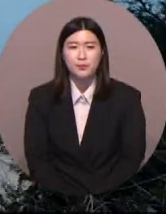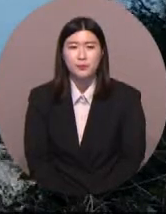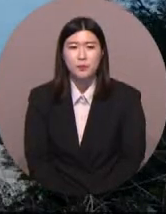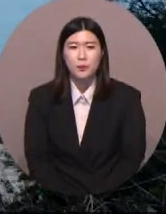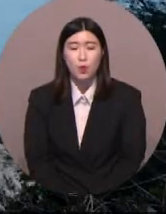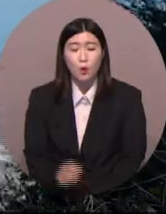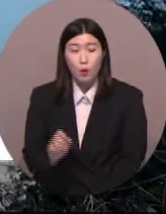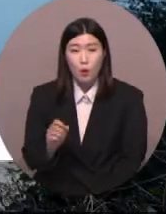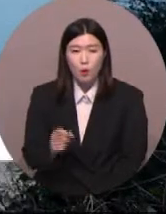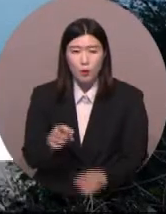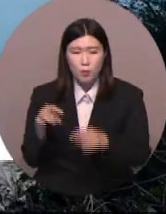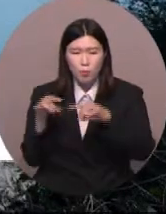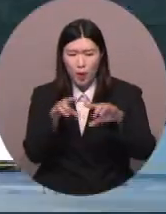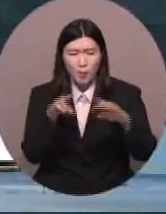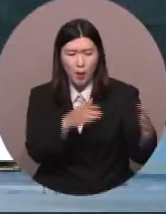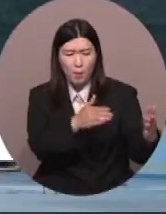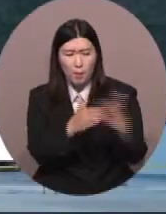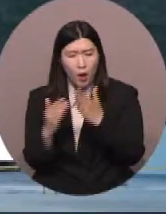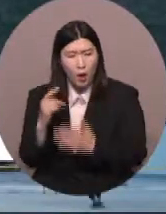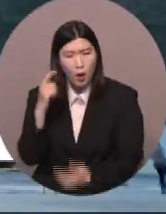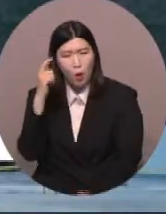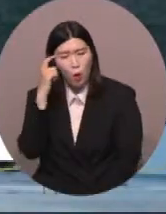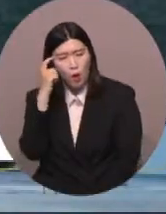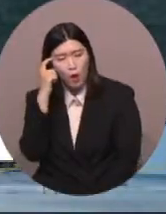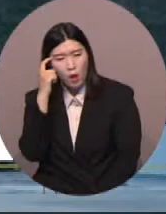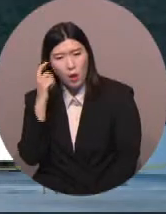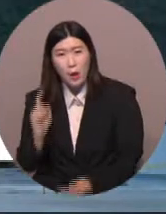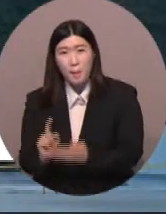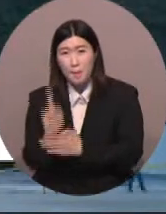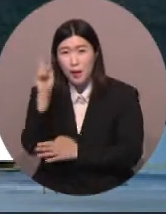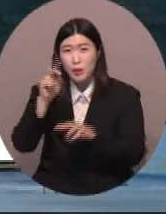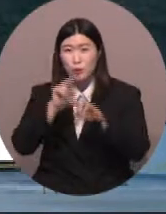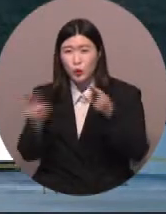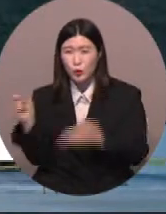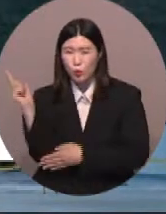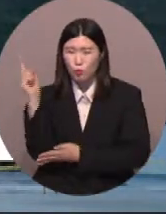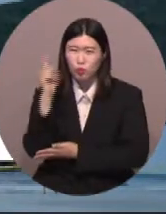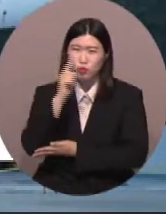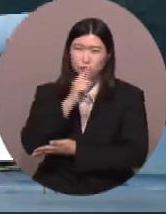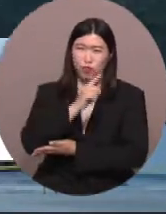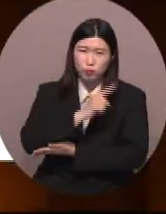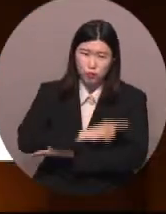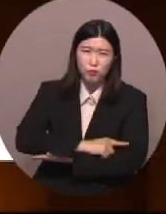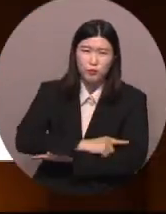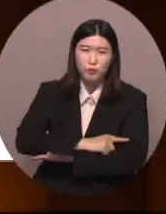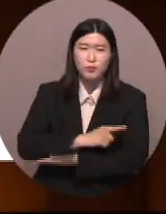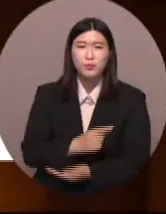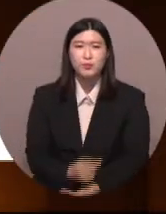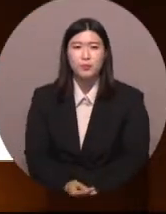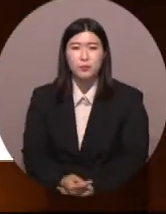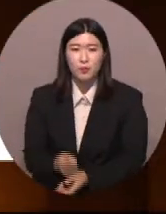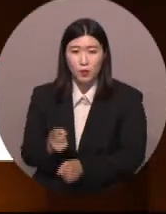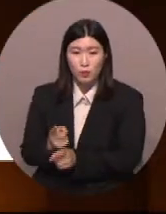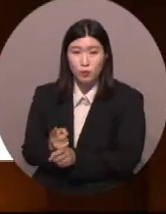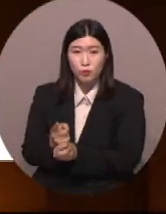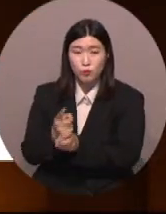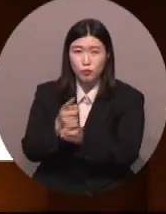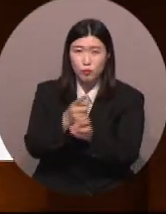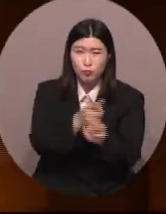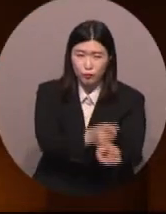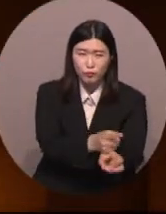원인 모를 센서 오류가 발생해 하루 전 발사가 취소된 우리 발사체 누리호. 결국 발사대에서 내려와